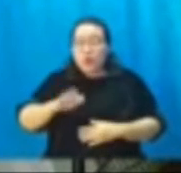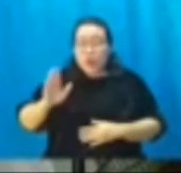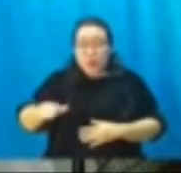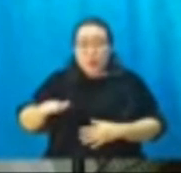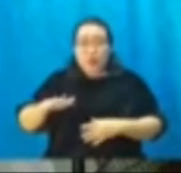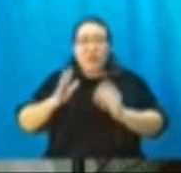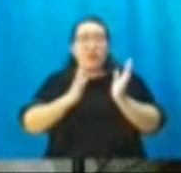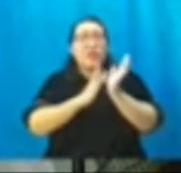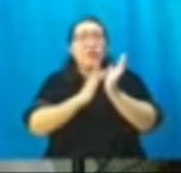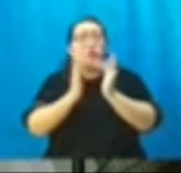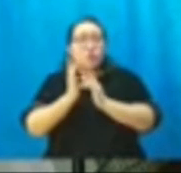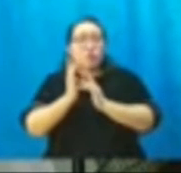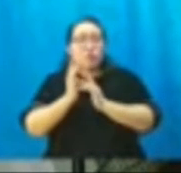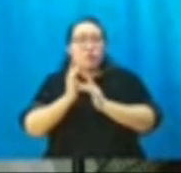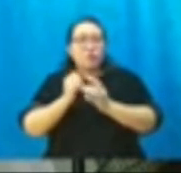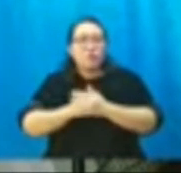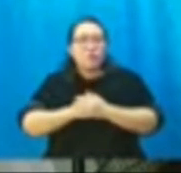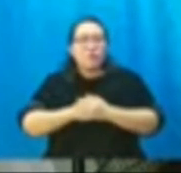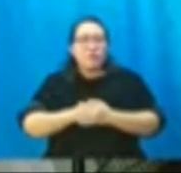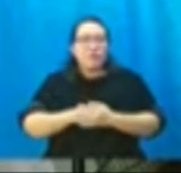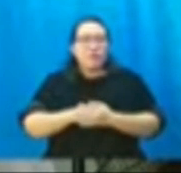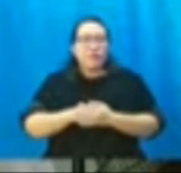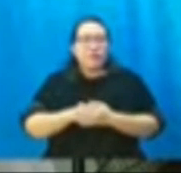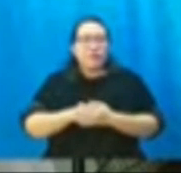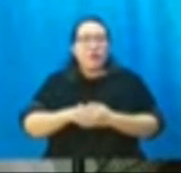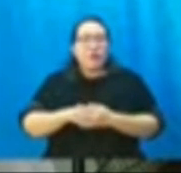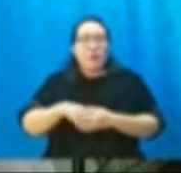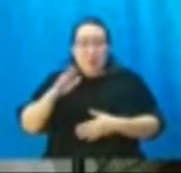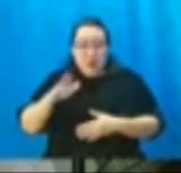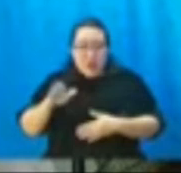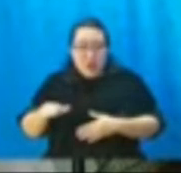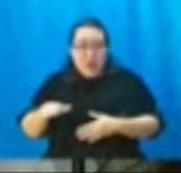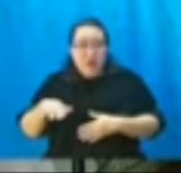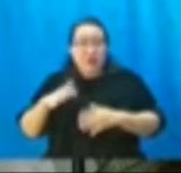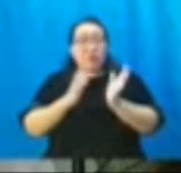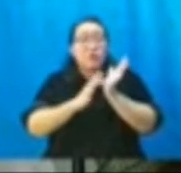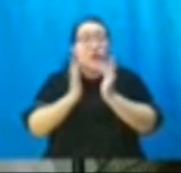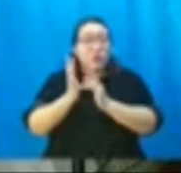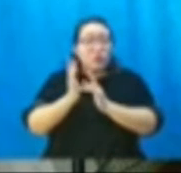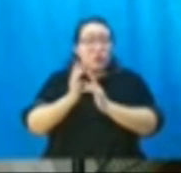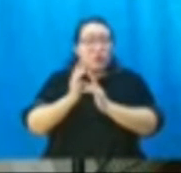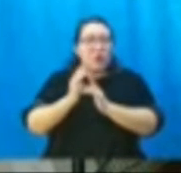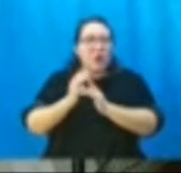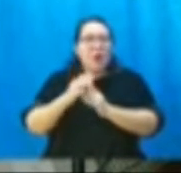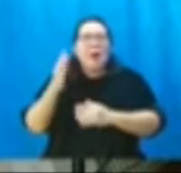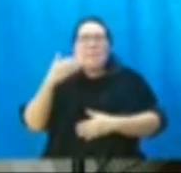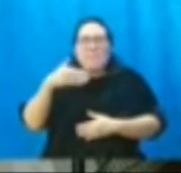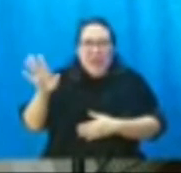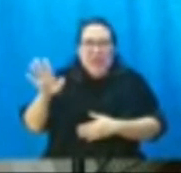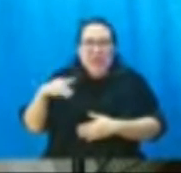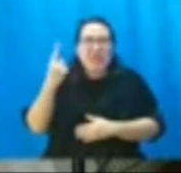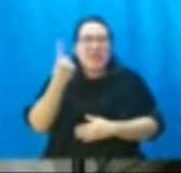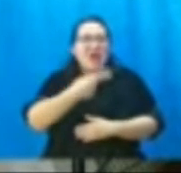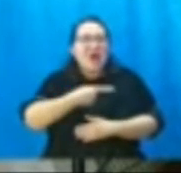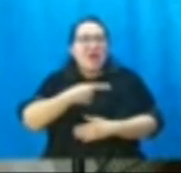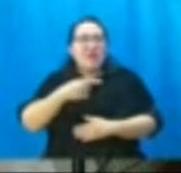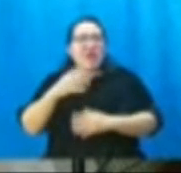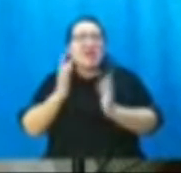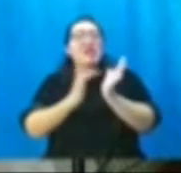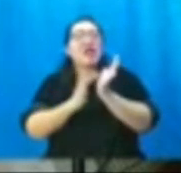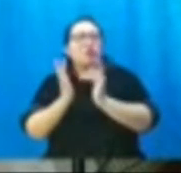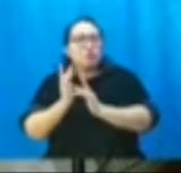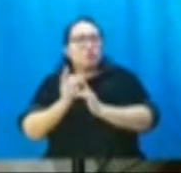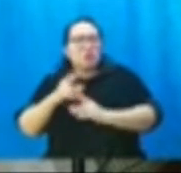banyak orang-orang yang banyak itu tapi murid-muridnya meninggalkan Yesus Karena tidak